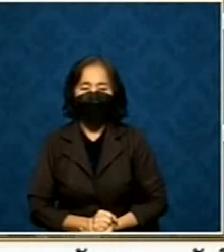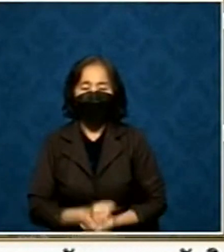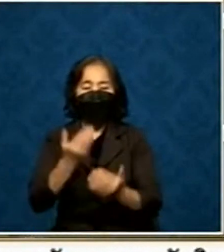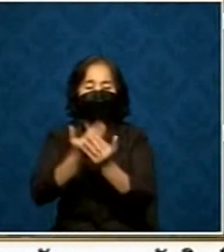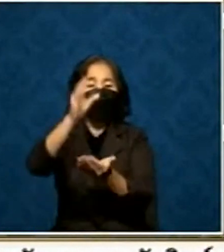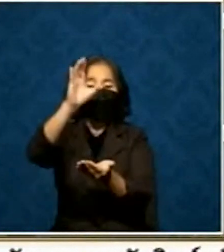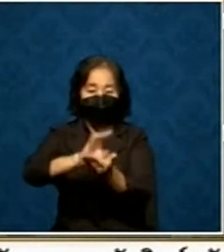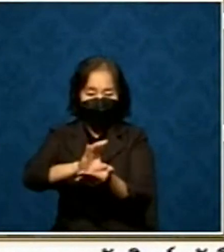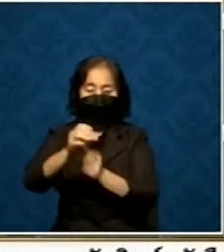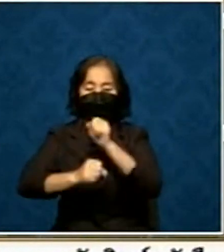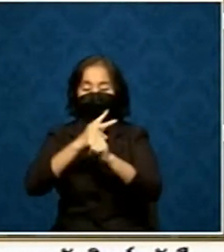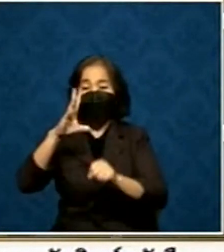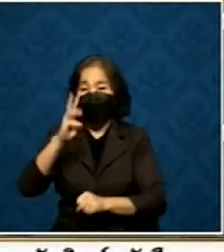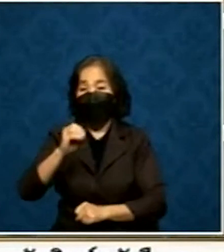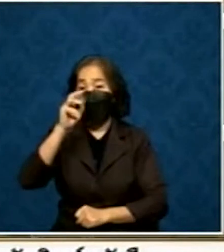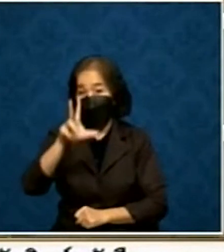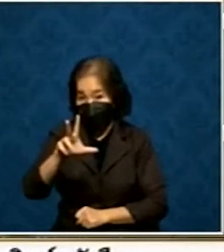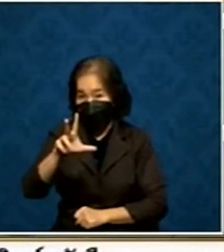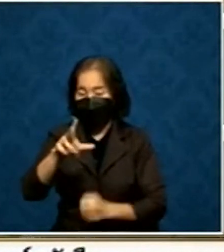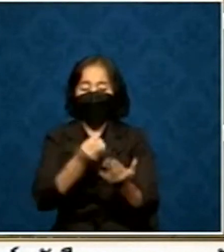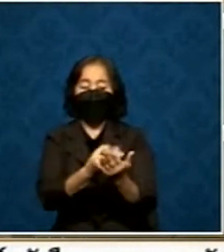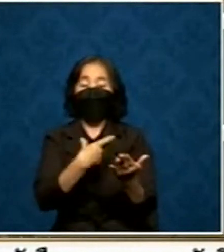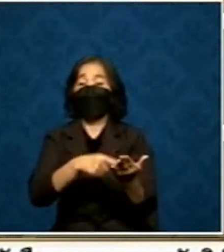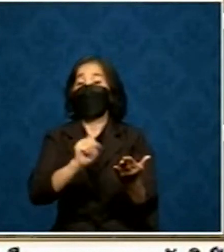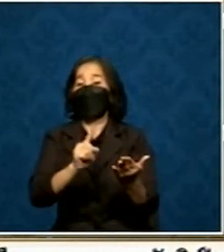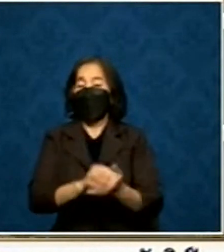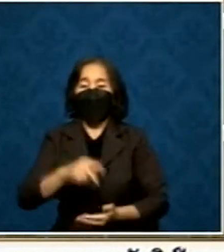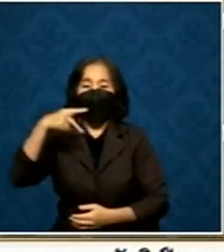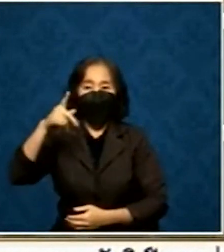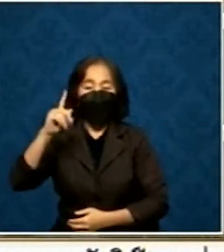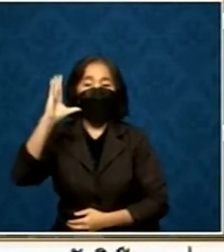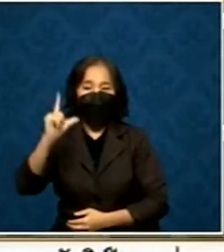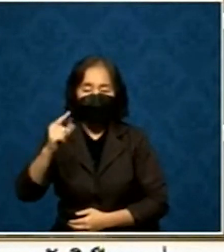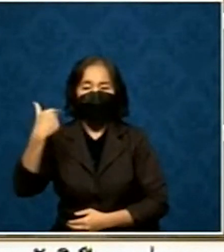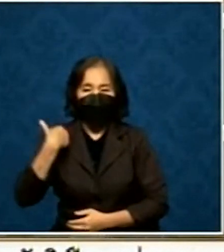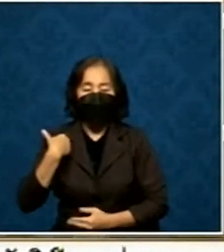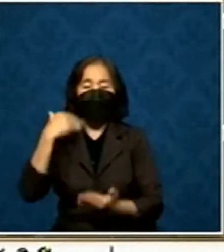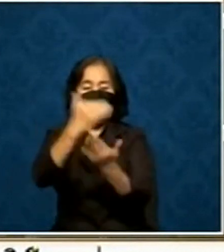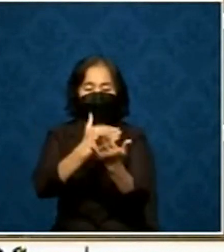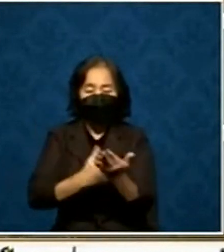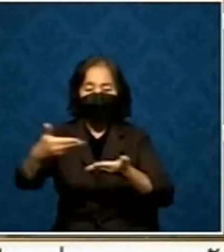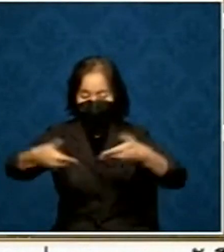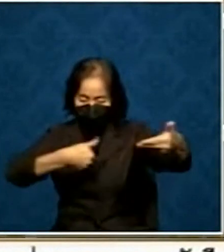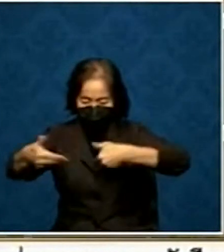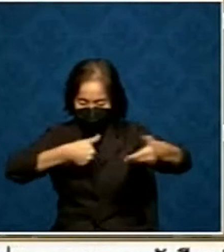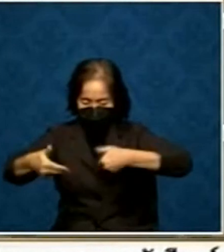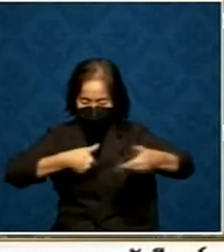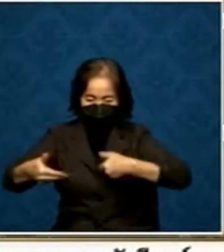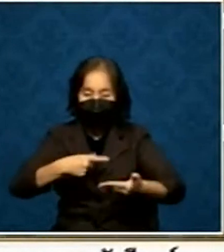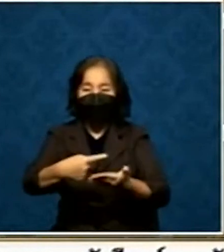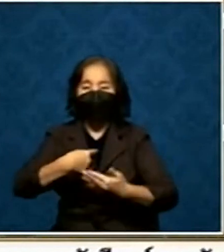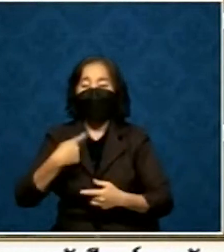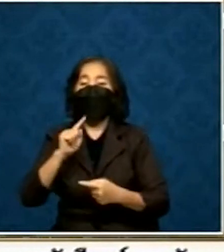ณารงโทษปกคนที่มข้มูข้อเทศจริกันแก้ง วงคนท่างการเมืองทำลายคู่ต่อสู้ โยท่าพิทุิได้ว่า